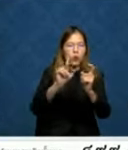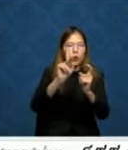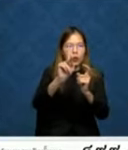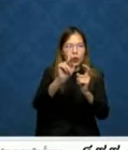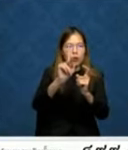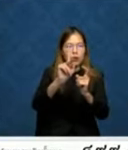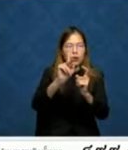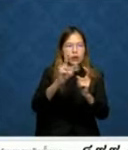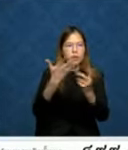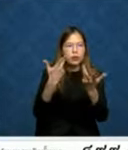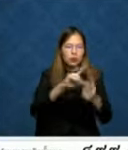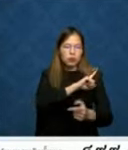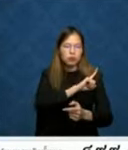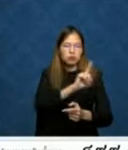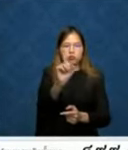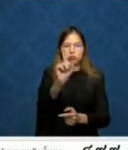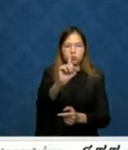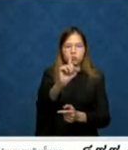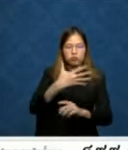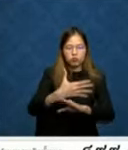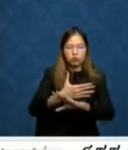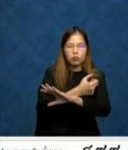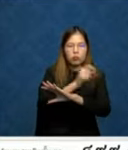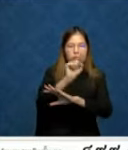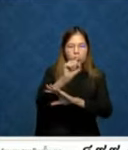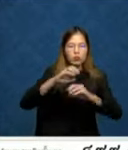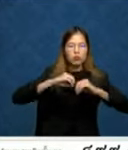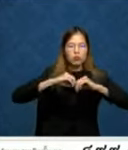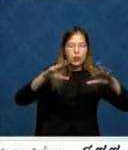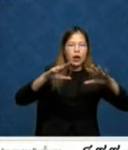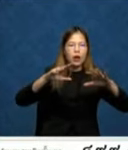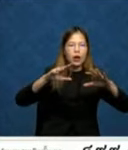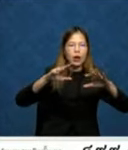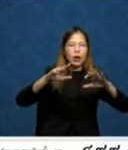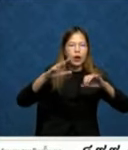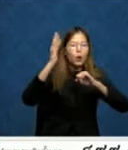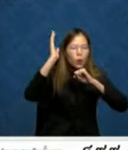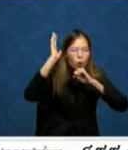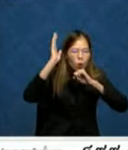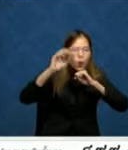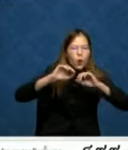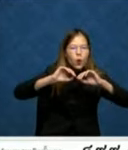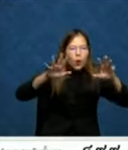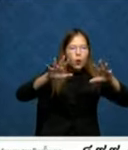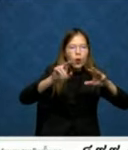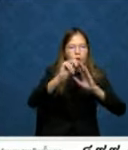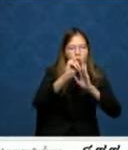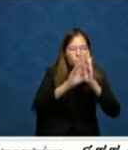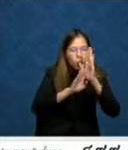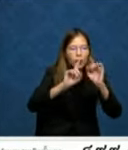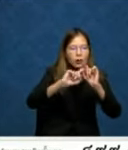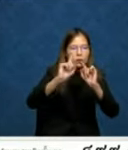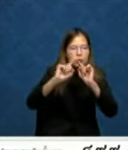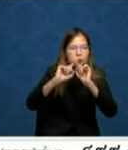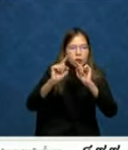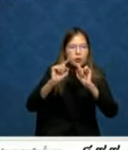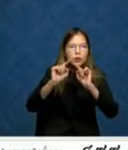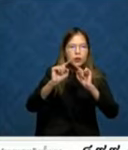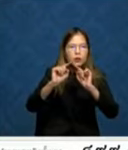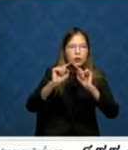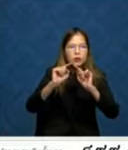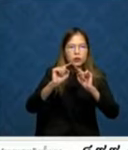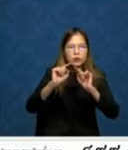ที่กำหนดความรับผิดชอบของพรรคการเมืองในการประกาศโฆษณานโยบายท ที่มิได้วิเคราะห์ผลกระทบความคุ้มค่าและเสี่